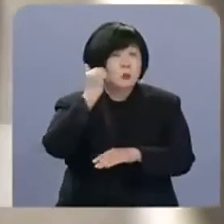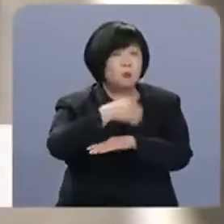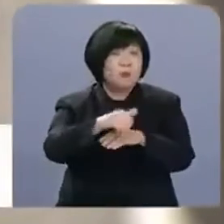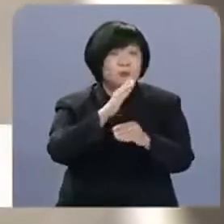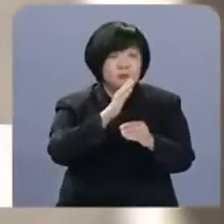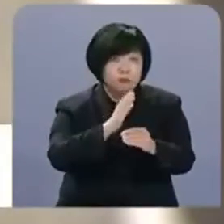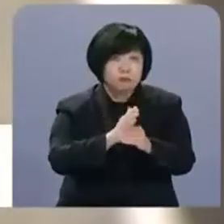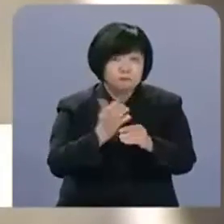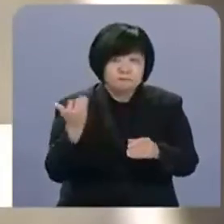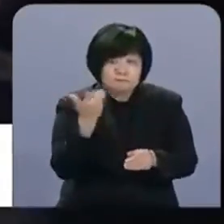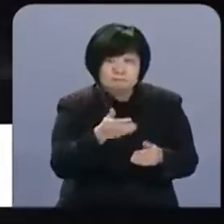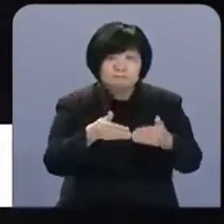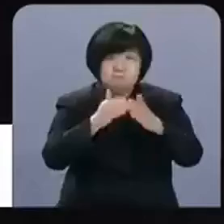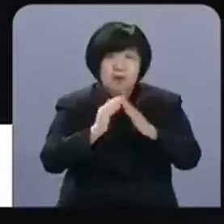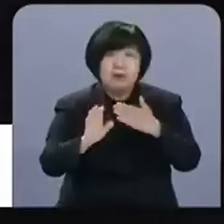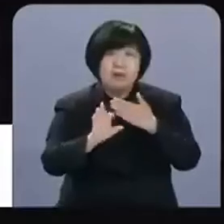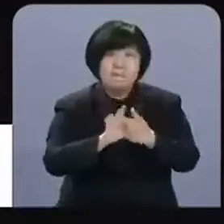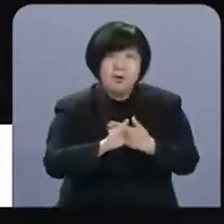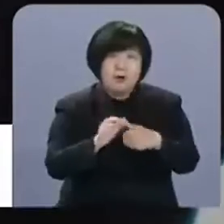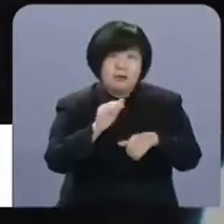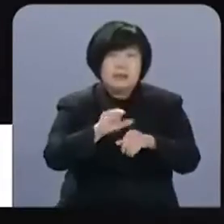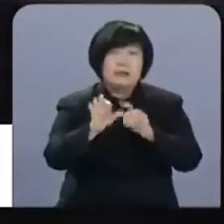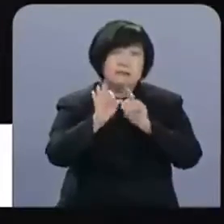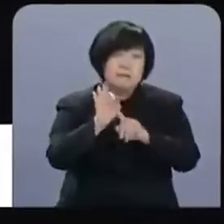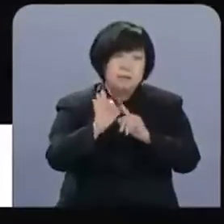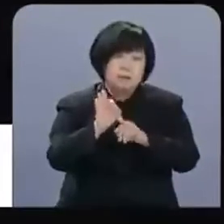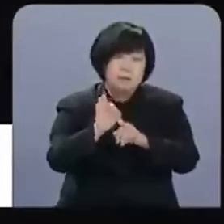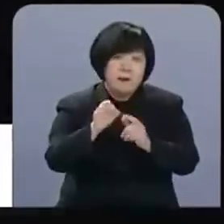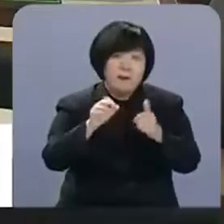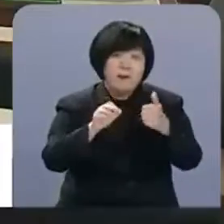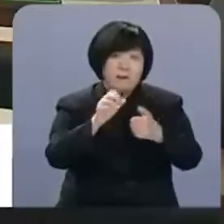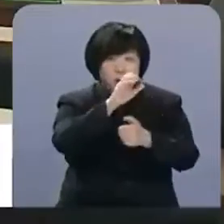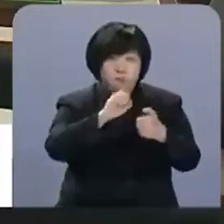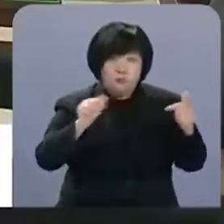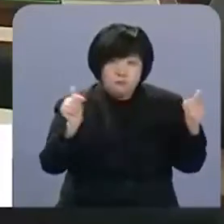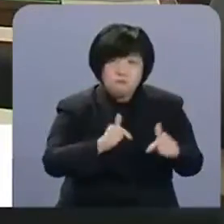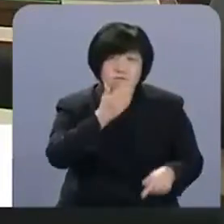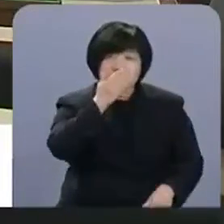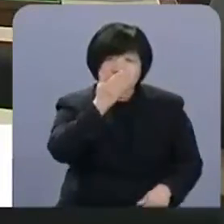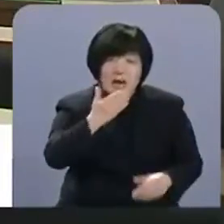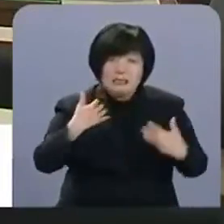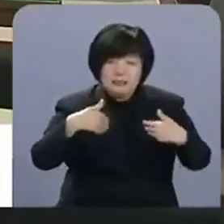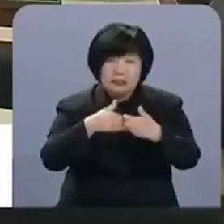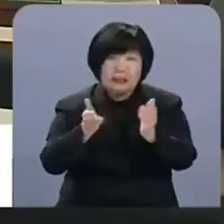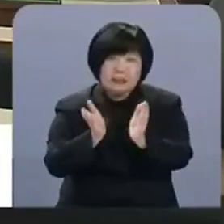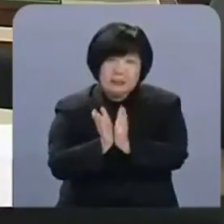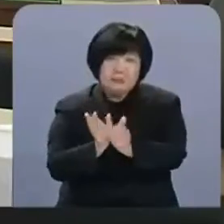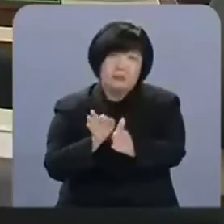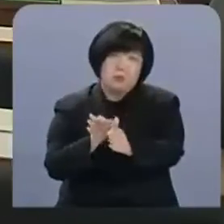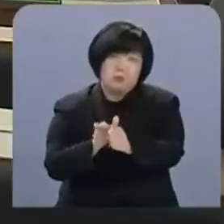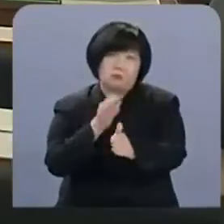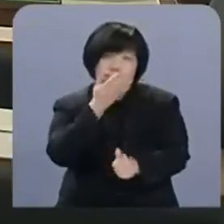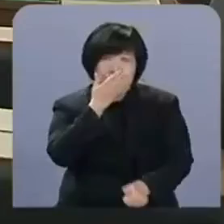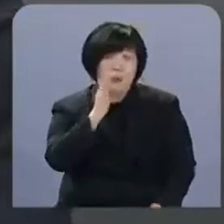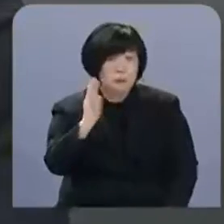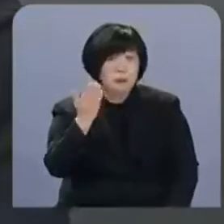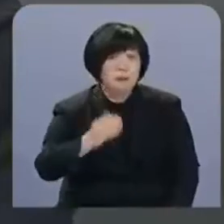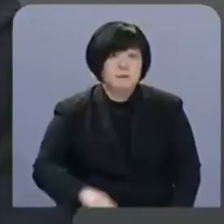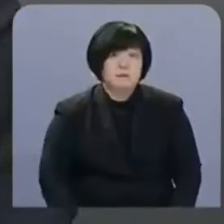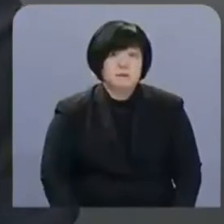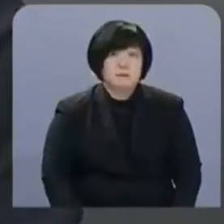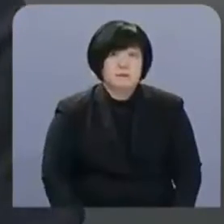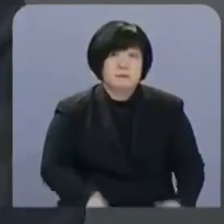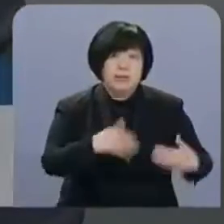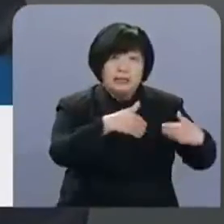시설이 들어설 경우 장례비용을 기존의 절반 수준으로 줄일 수 있고 취약계층에 는 비용 지원 도 가능할 전망입니다 다이